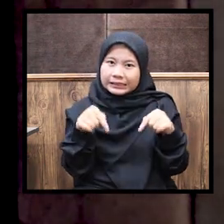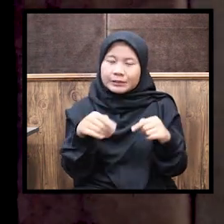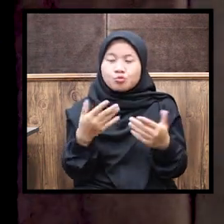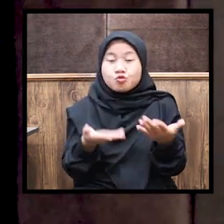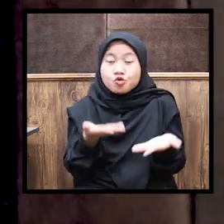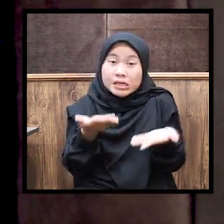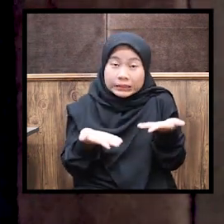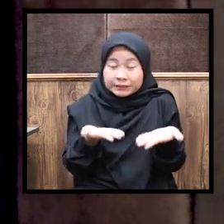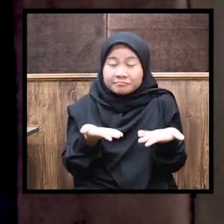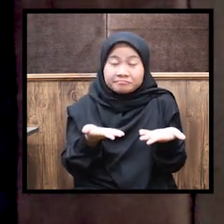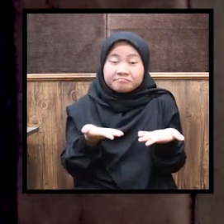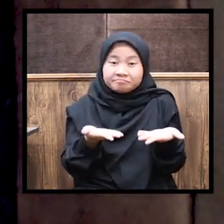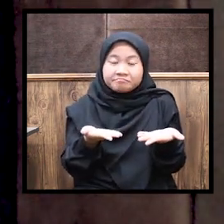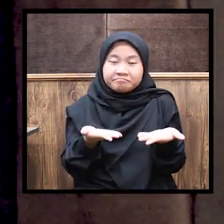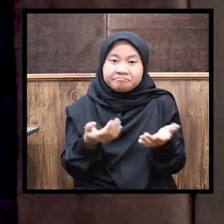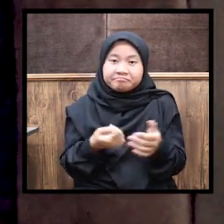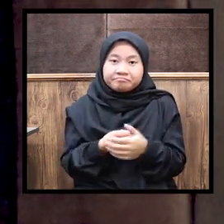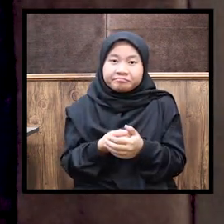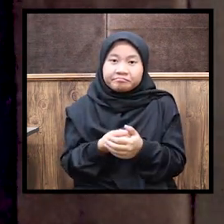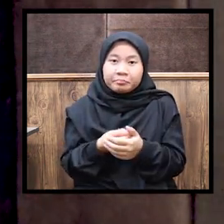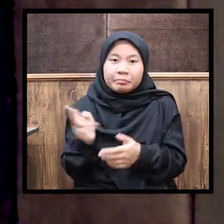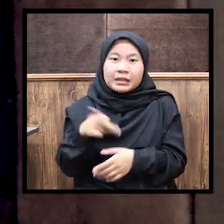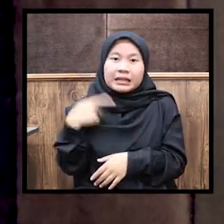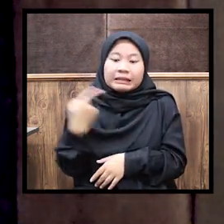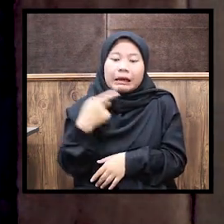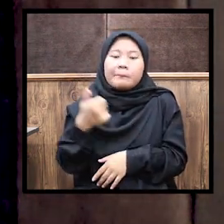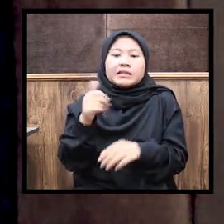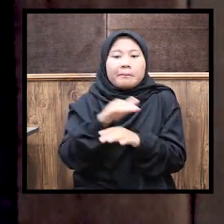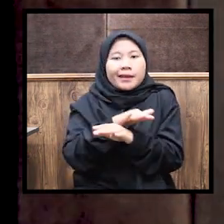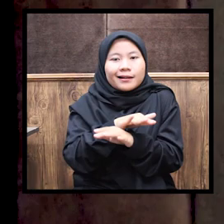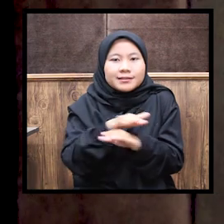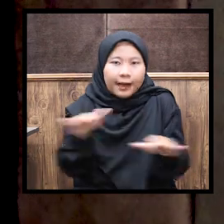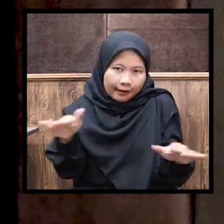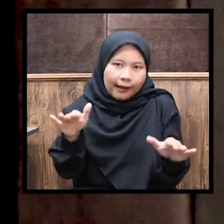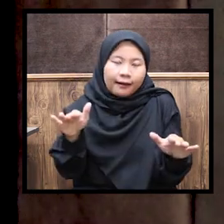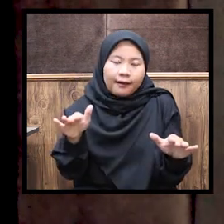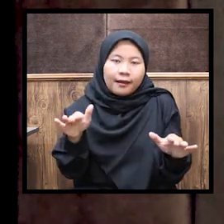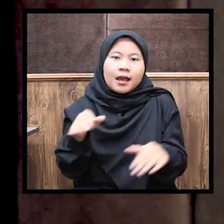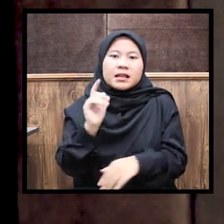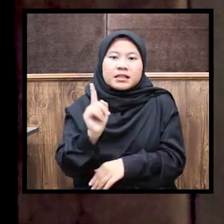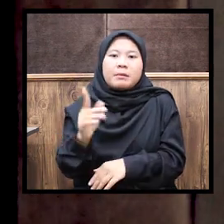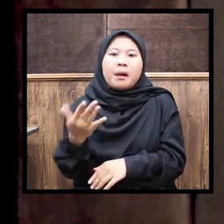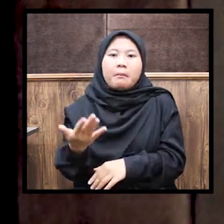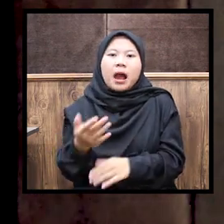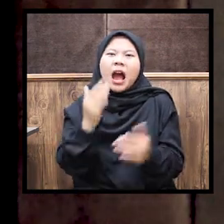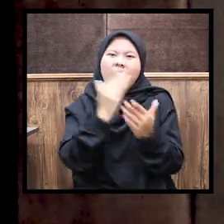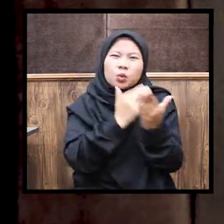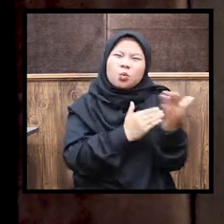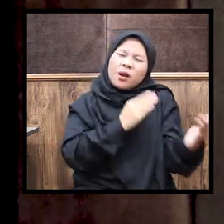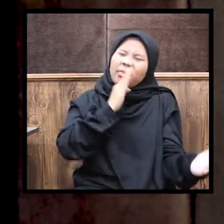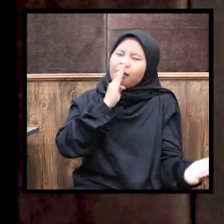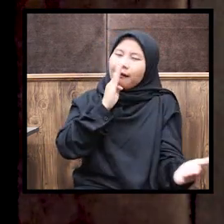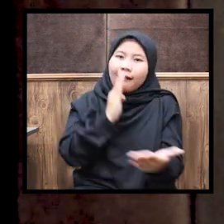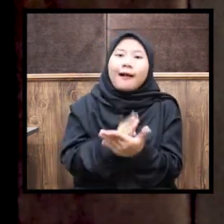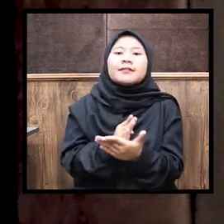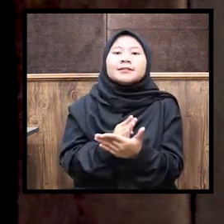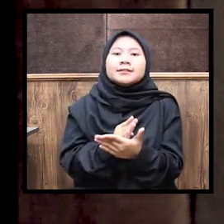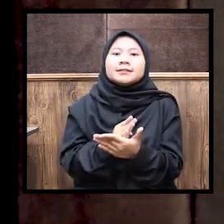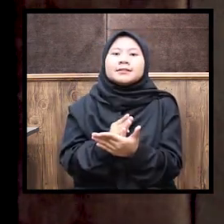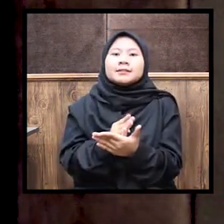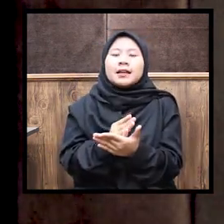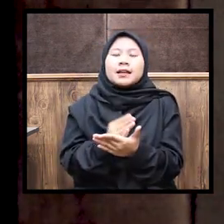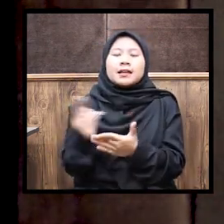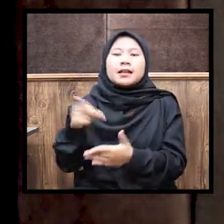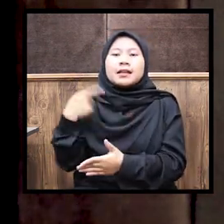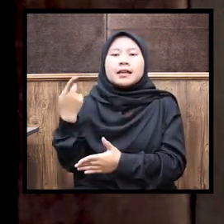ini ya lebih kita bisa tangani istilahnya karena sudah ada regulasi tegas dan kita tinggal mensosialisirkan aja ke